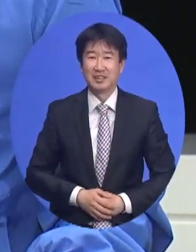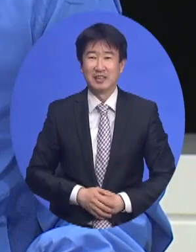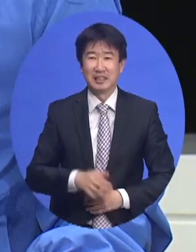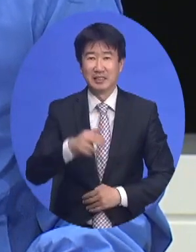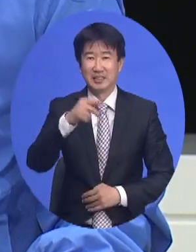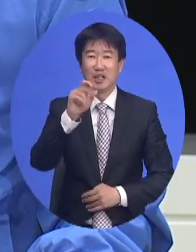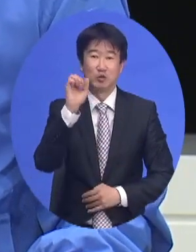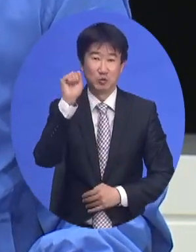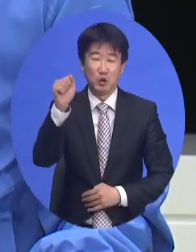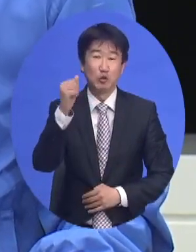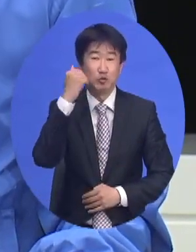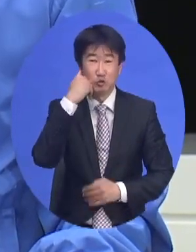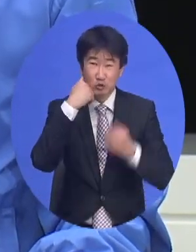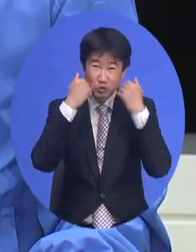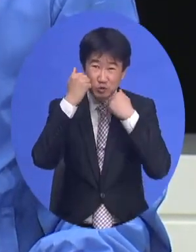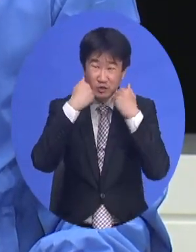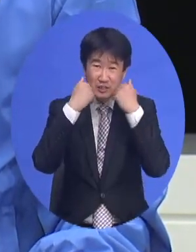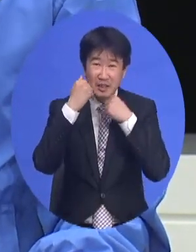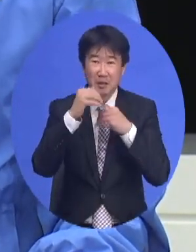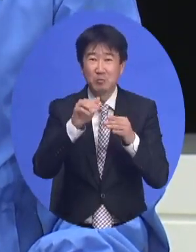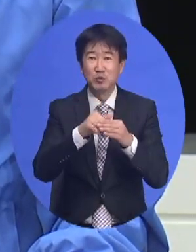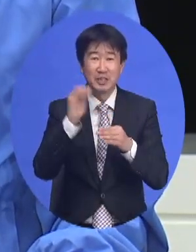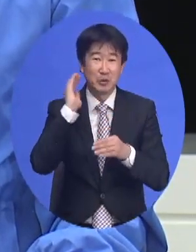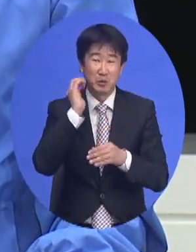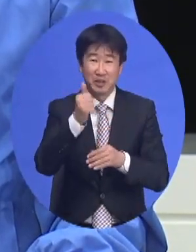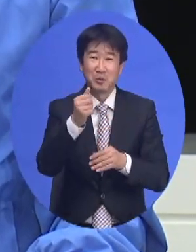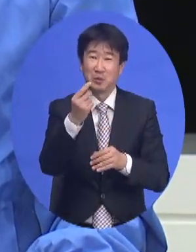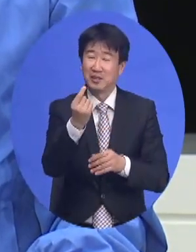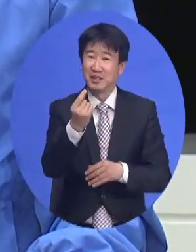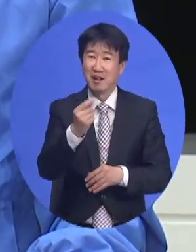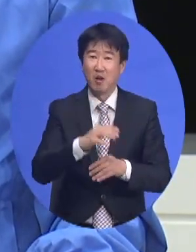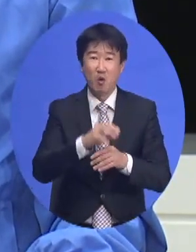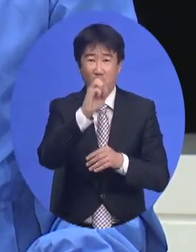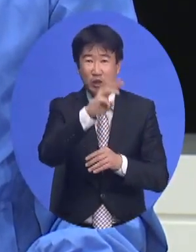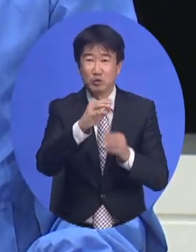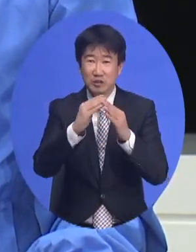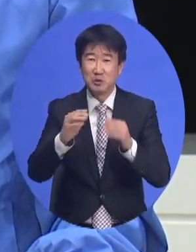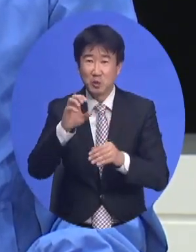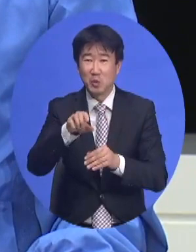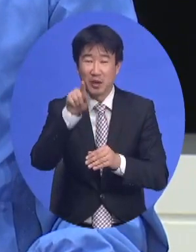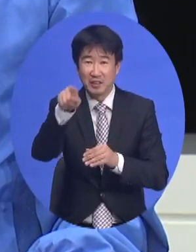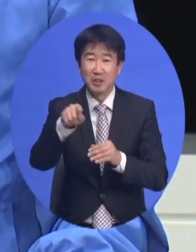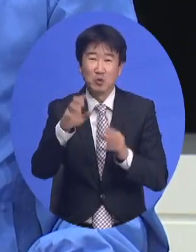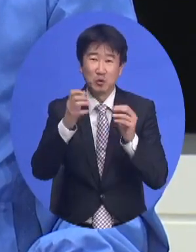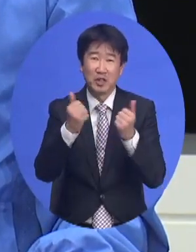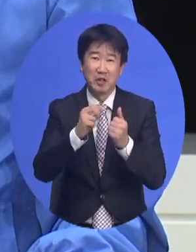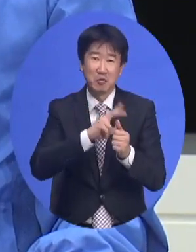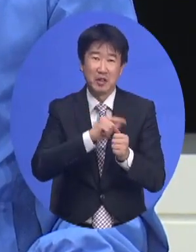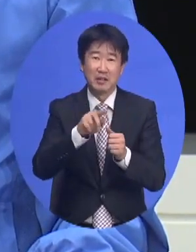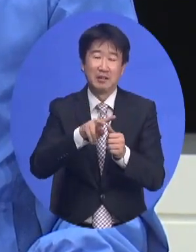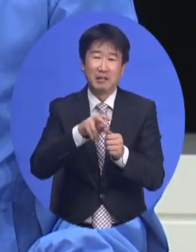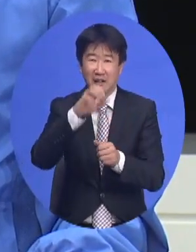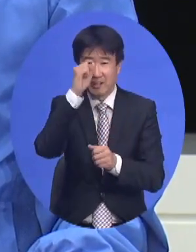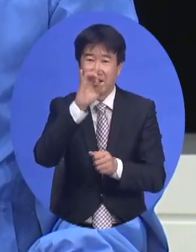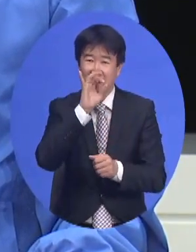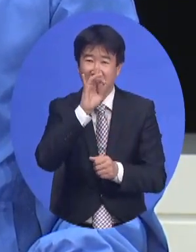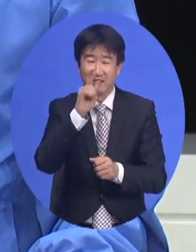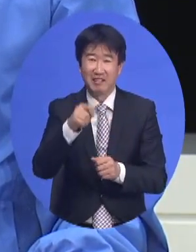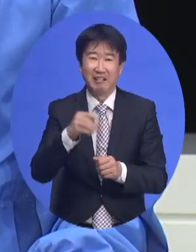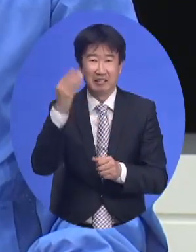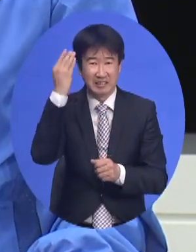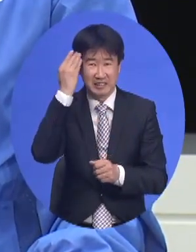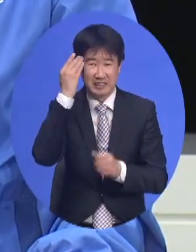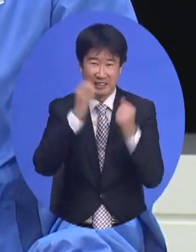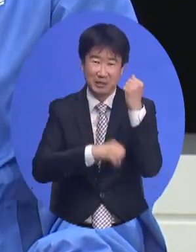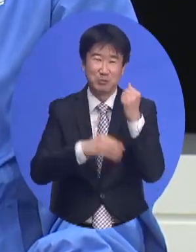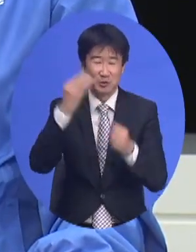장기표 후보님. 어느 누구도 말하면 문재인 대통령도 광주나 전주에 가서 국회의원 당선 안 된다고 보는 것이